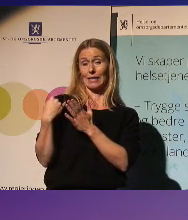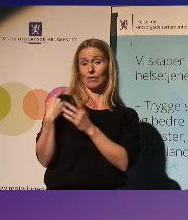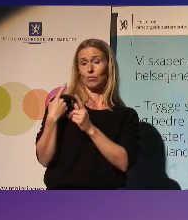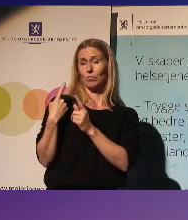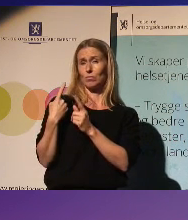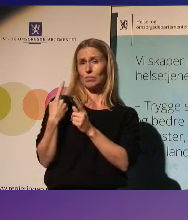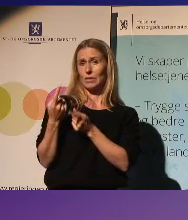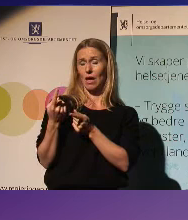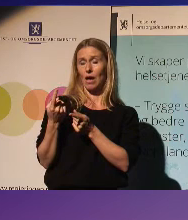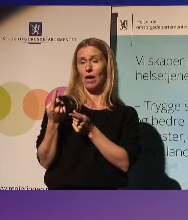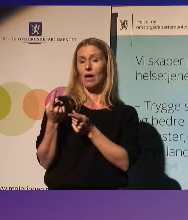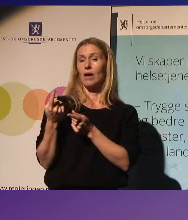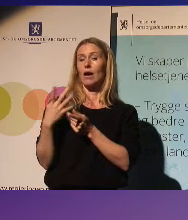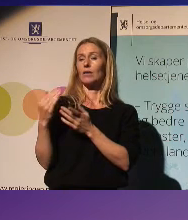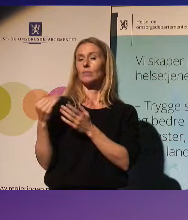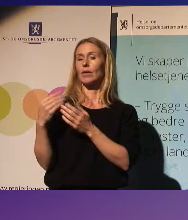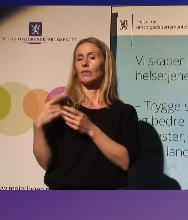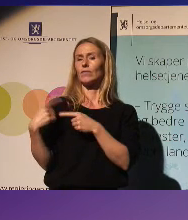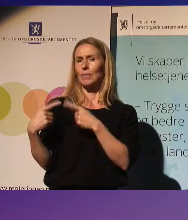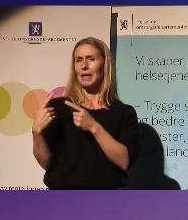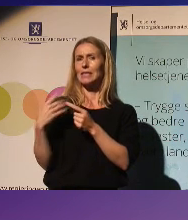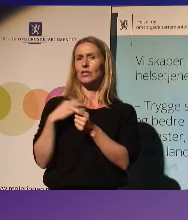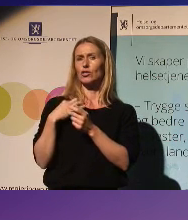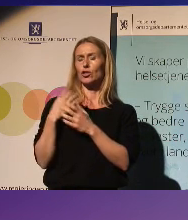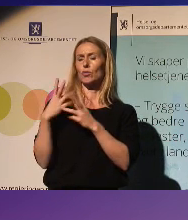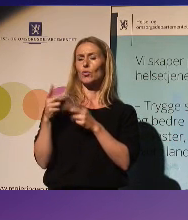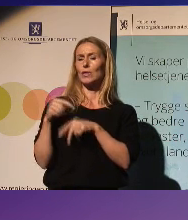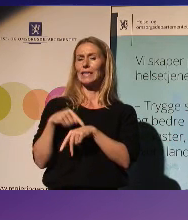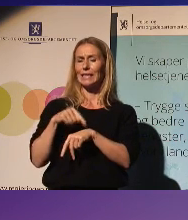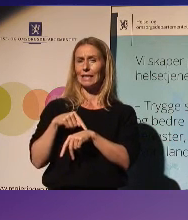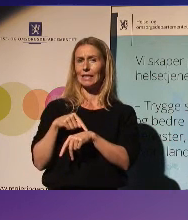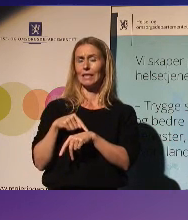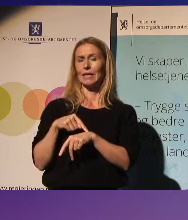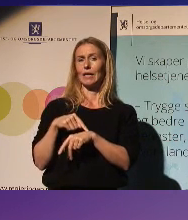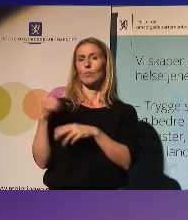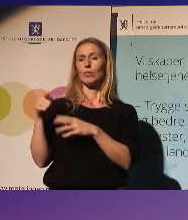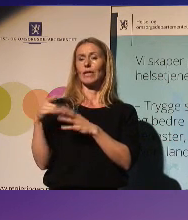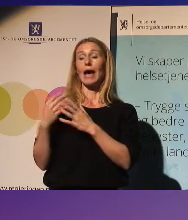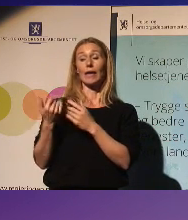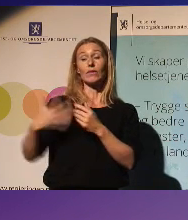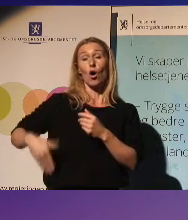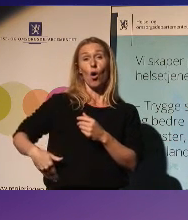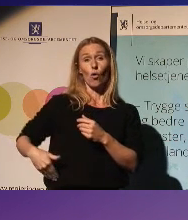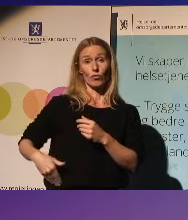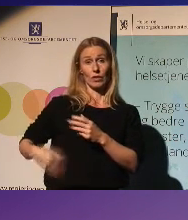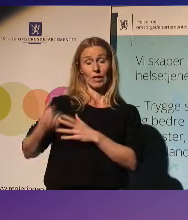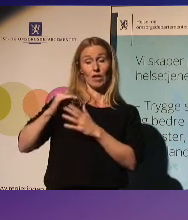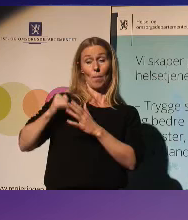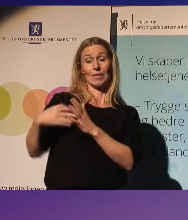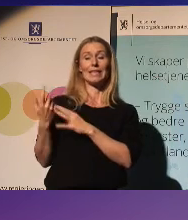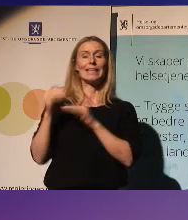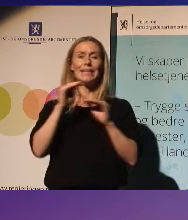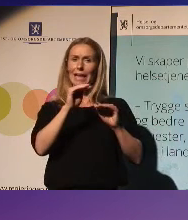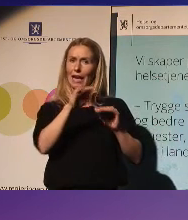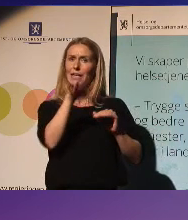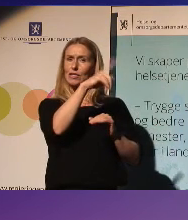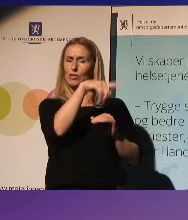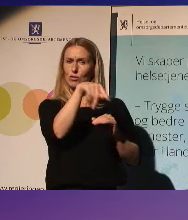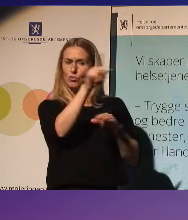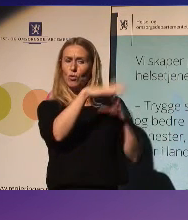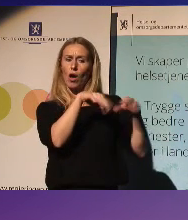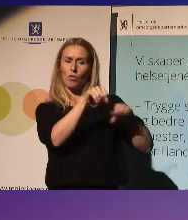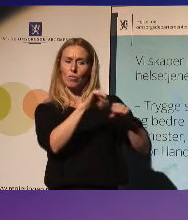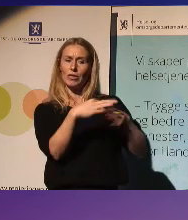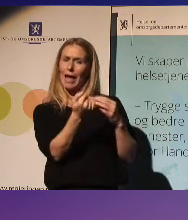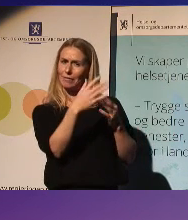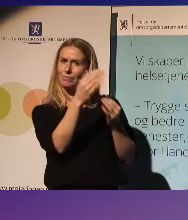slippe, og at jeg fortsatt bruker tid på det, det at disse hoftedamene de lærte Sola kommune I leksa, som kommer til å prege